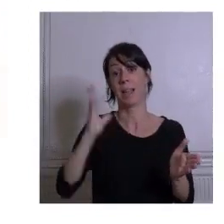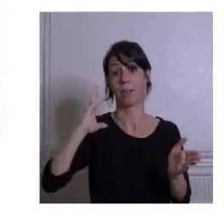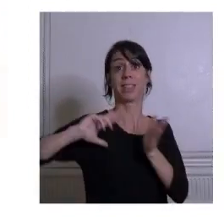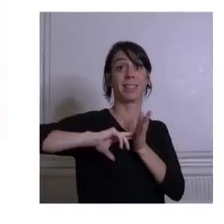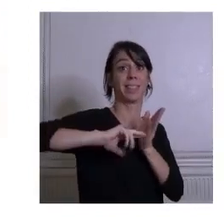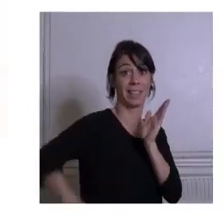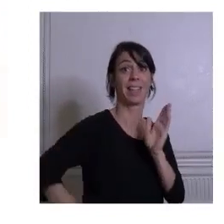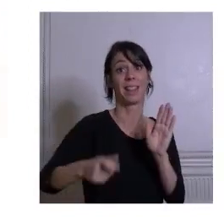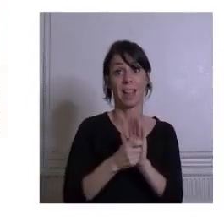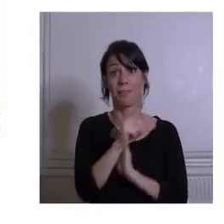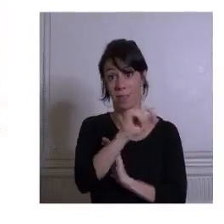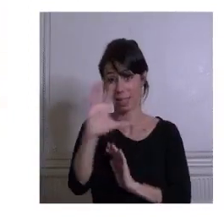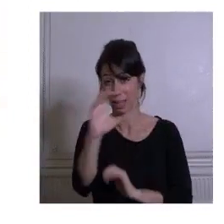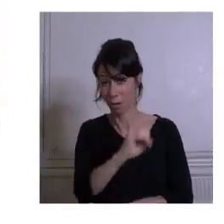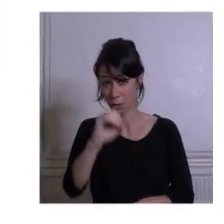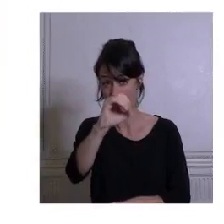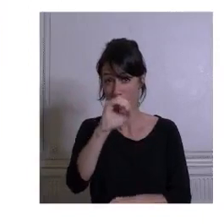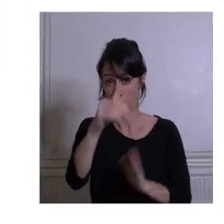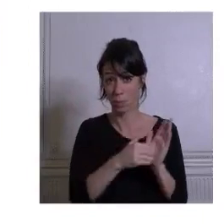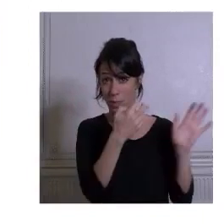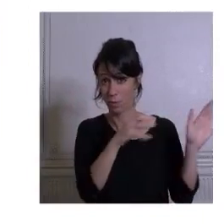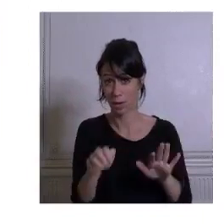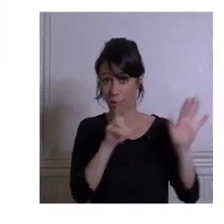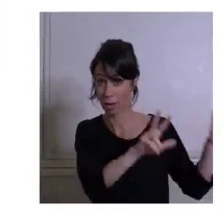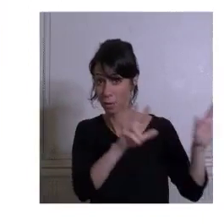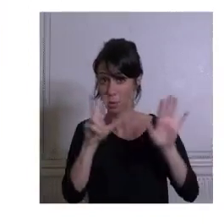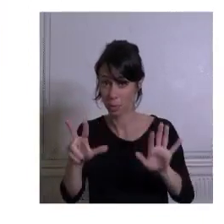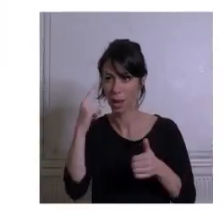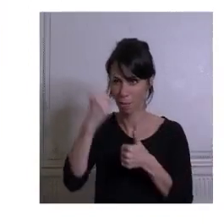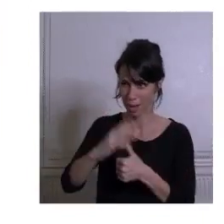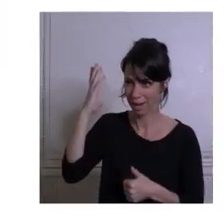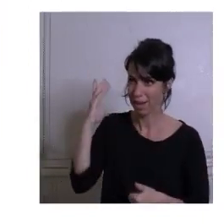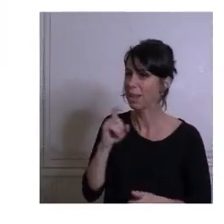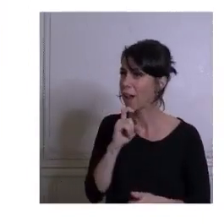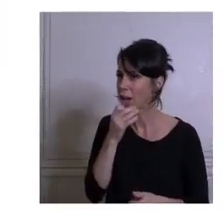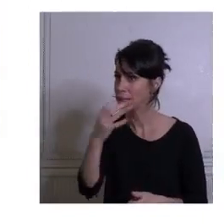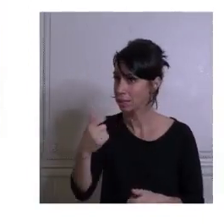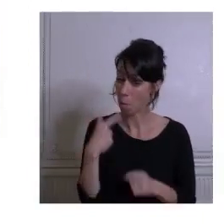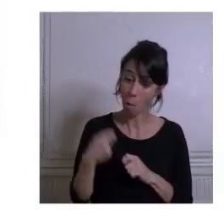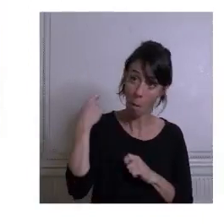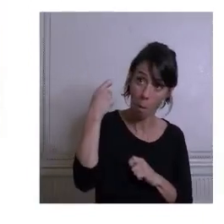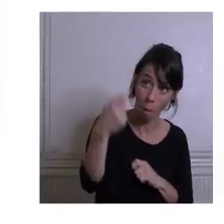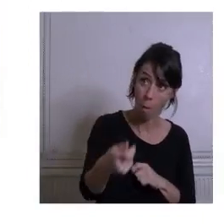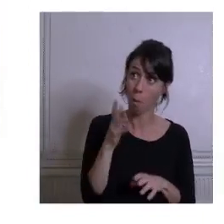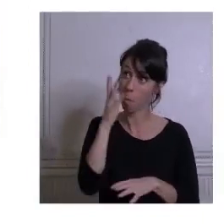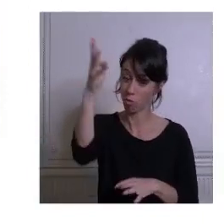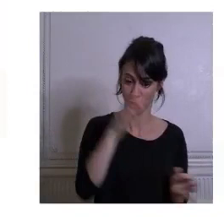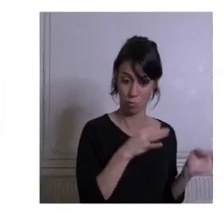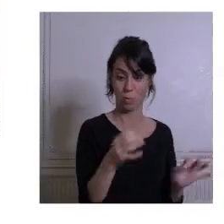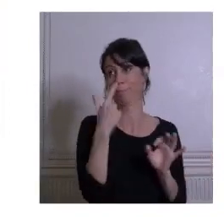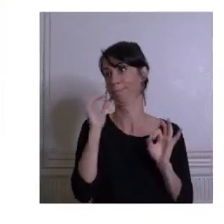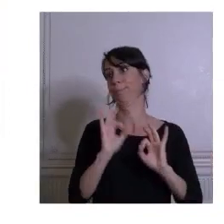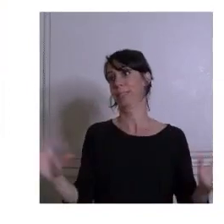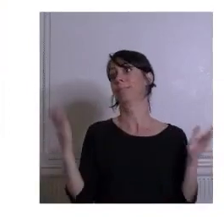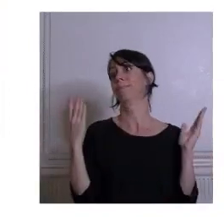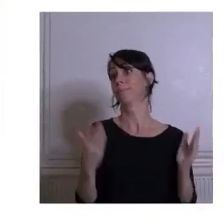pédagogique autour de la montagne. Ça concerne, vous avez tout dans la délibération, ça concerne 84 élèves qui vont partir à Gourette